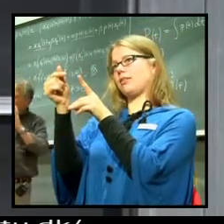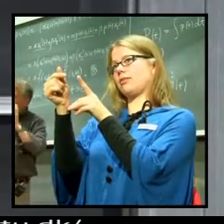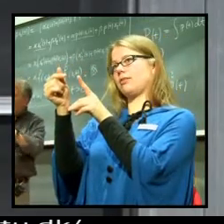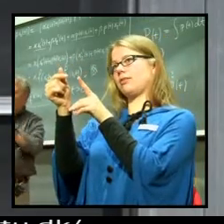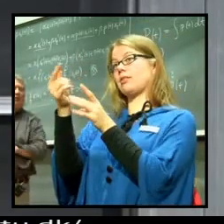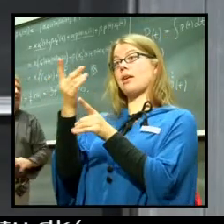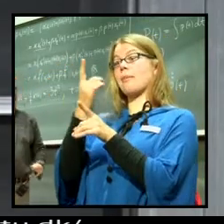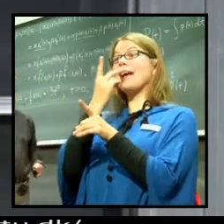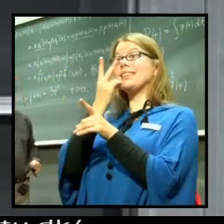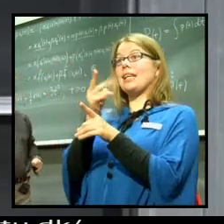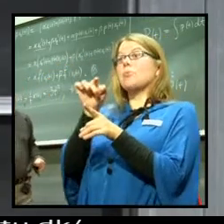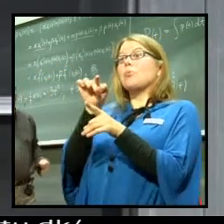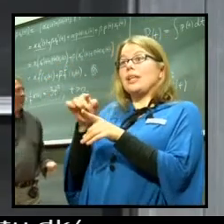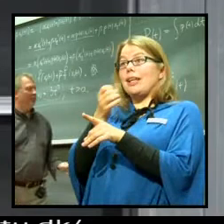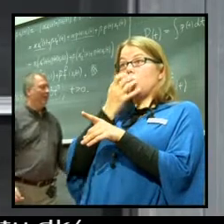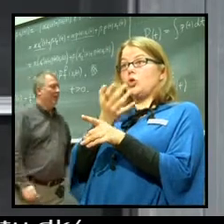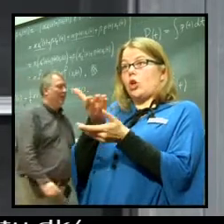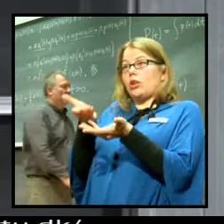Bare kig på det udtryk alene.